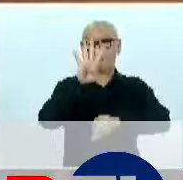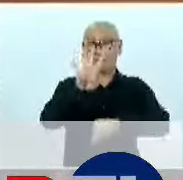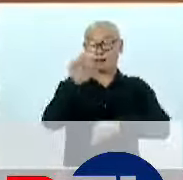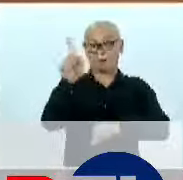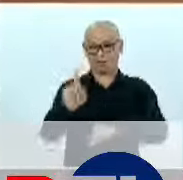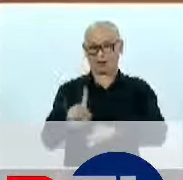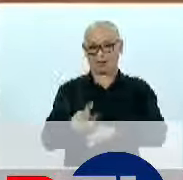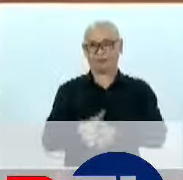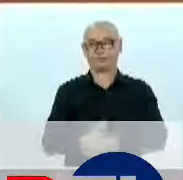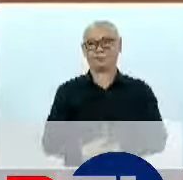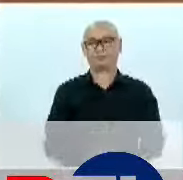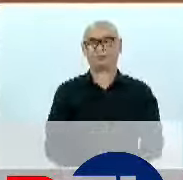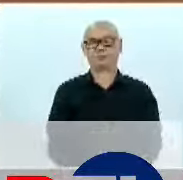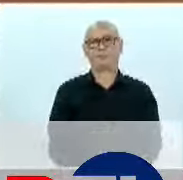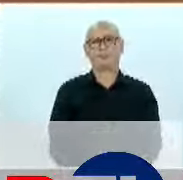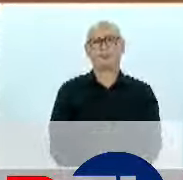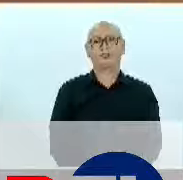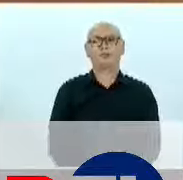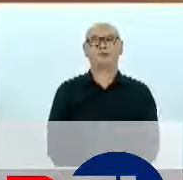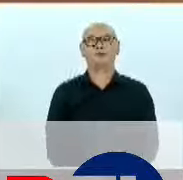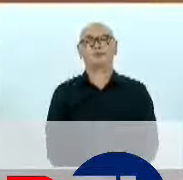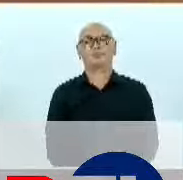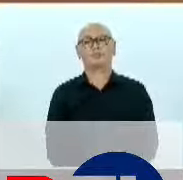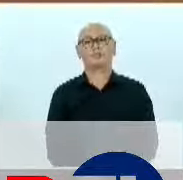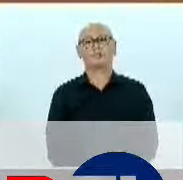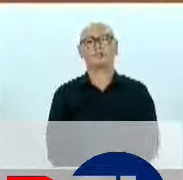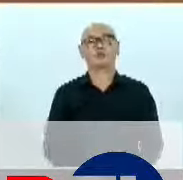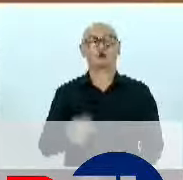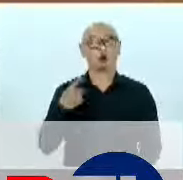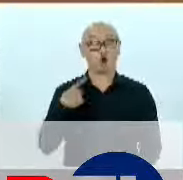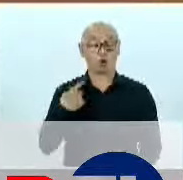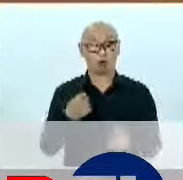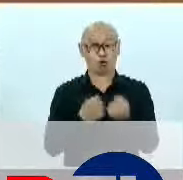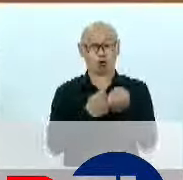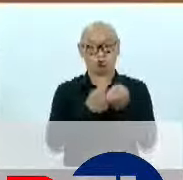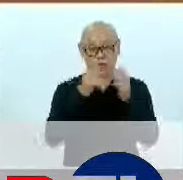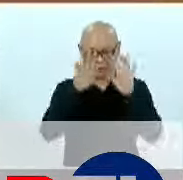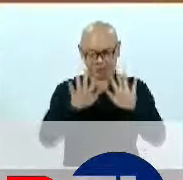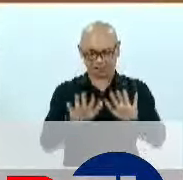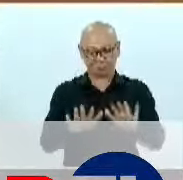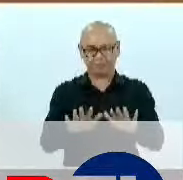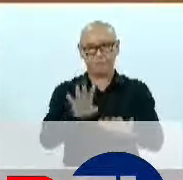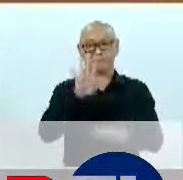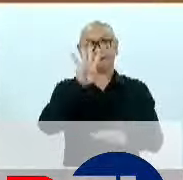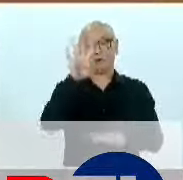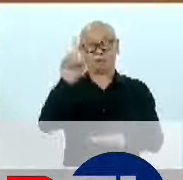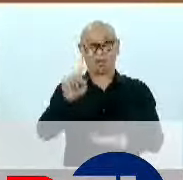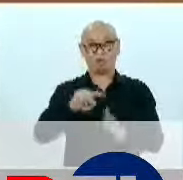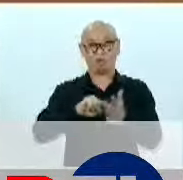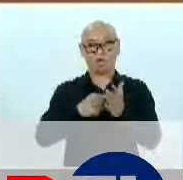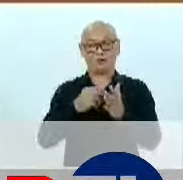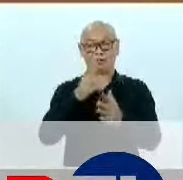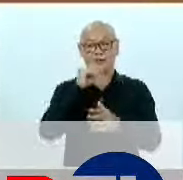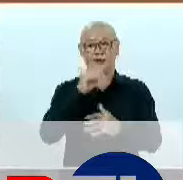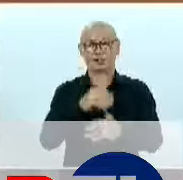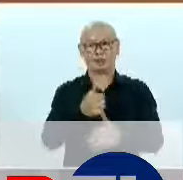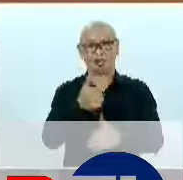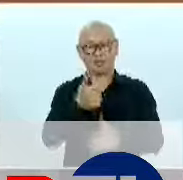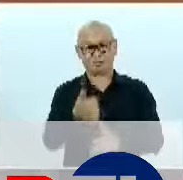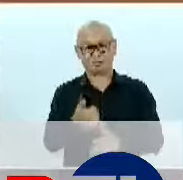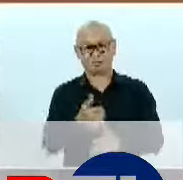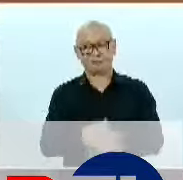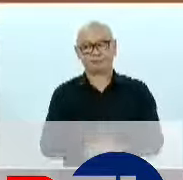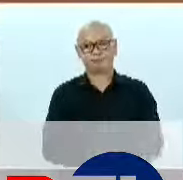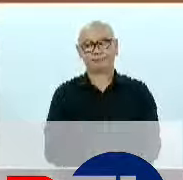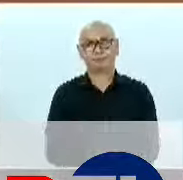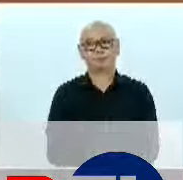menit pendukung Sekali lagi mohon tenang para pendukung Harap tenang waktu anda 4 menit dimulai Ketika anda berbicara silakan